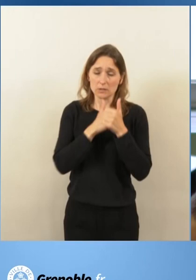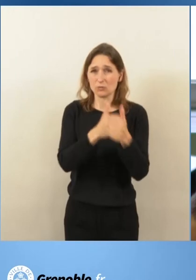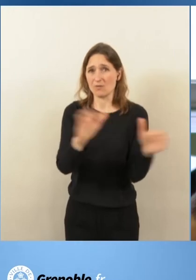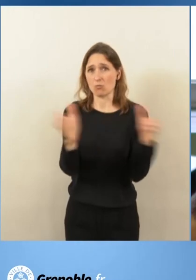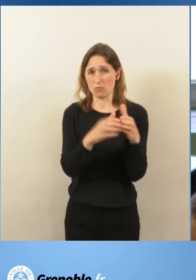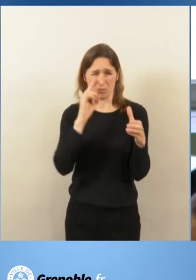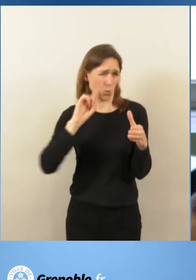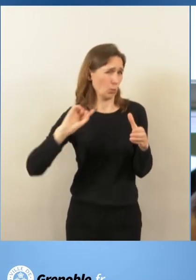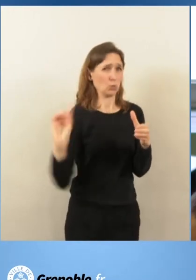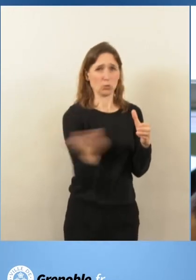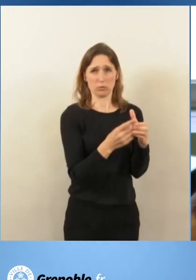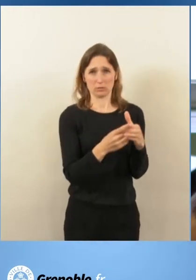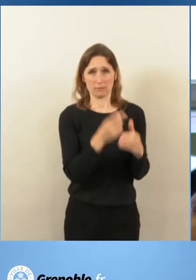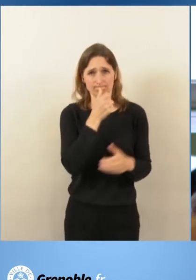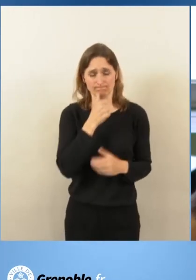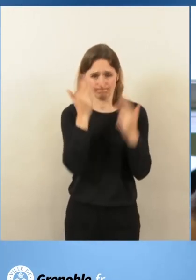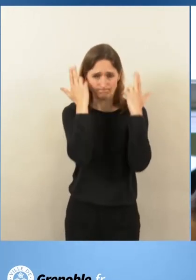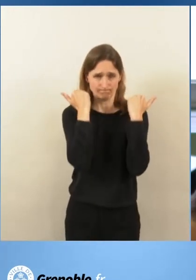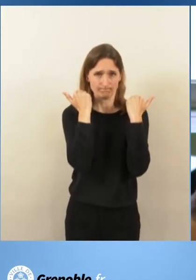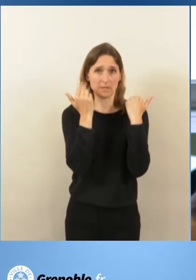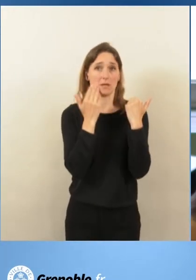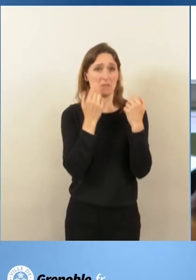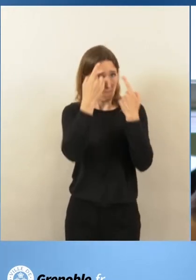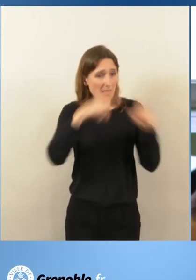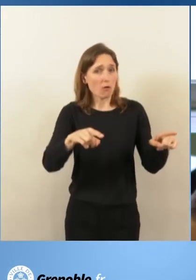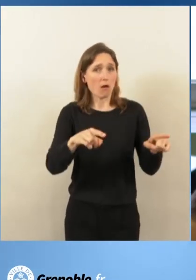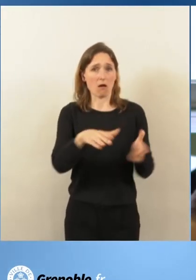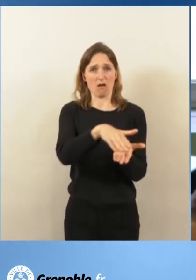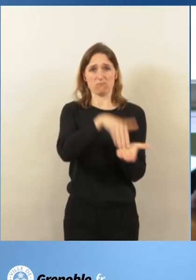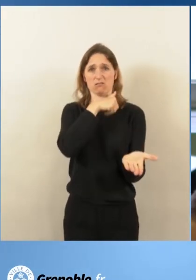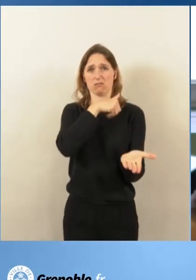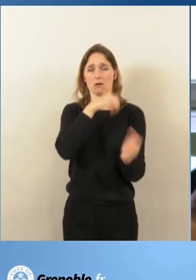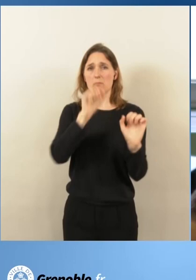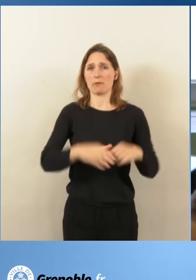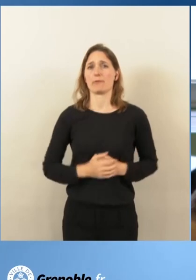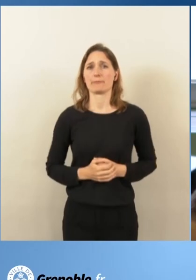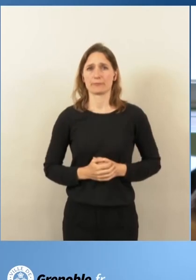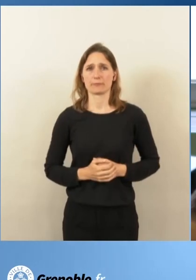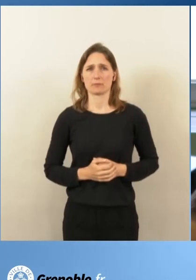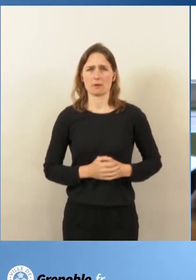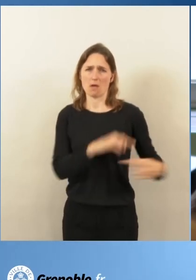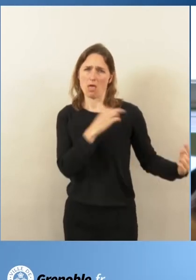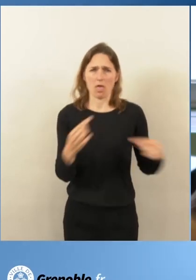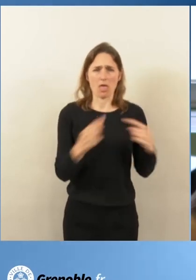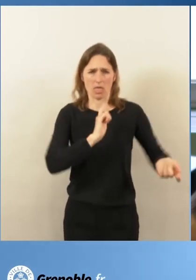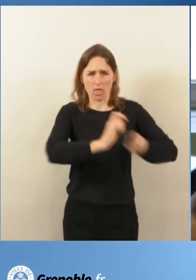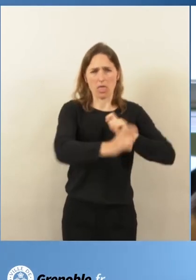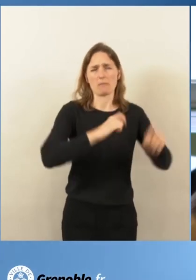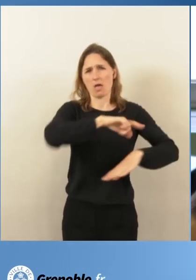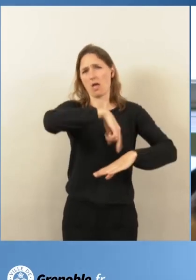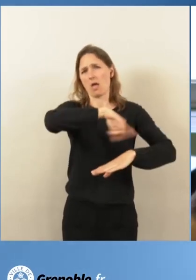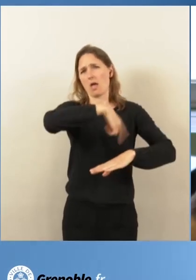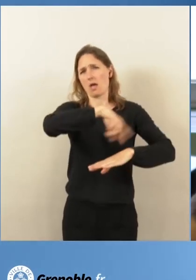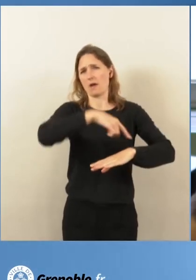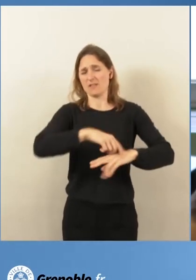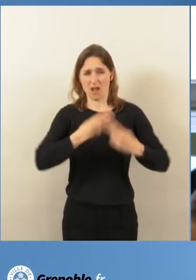tout sinon c'est la mise au banc voir l'exclusion on peut discuter pendant des heures et argumenter nos